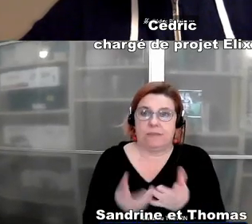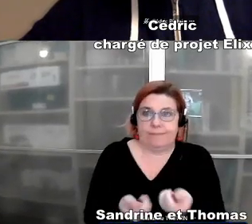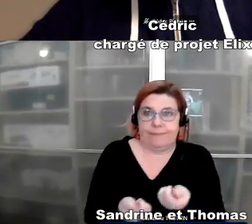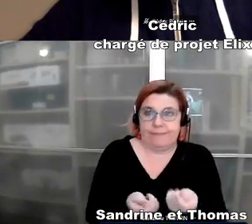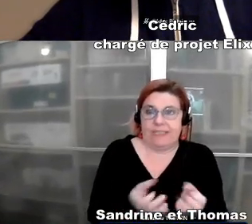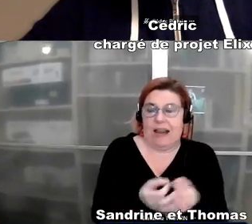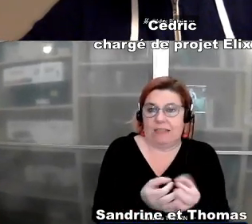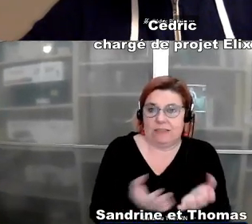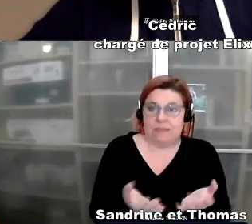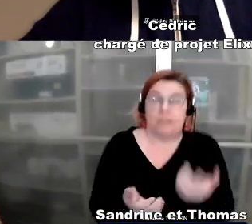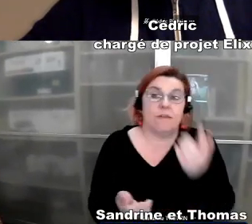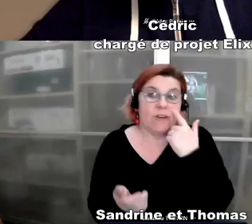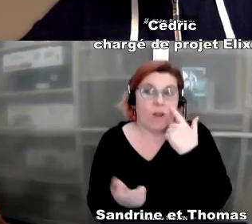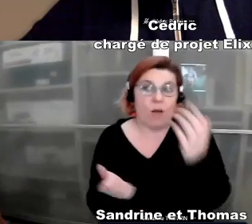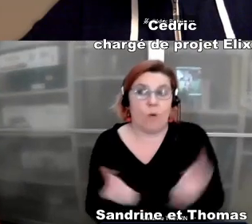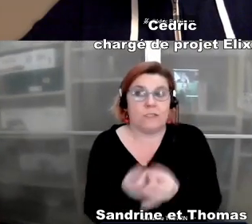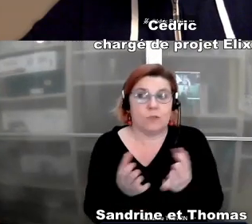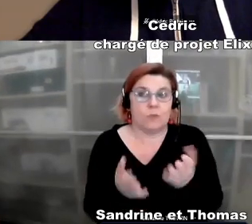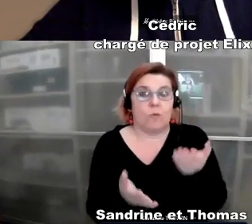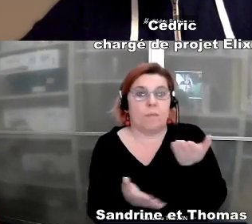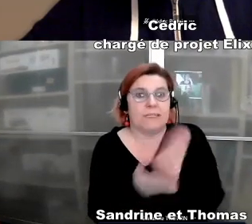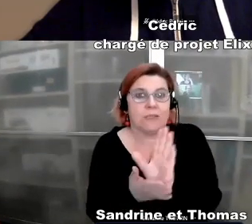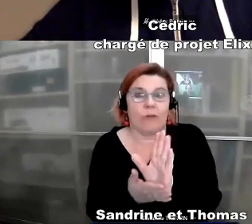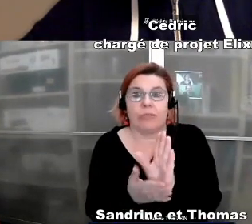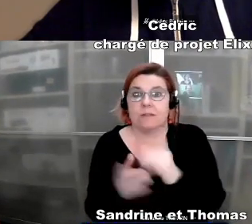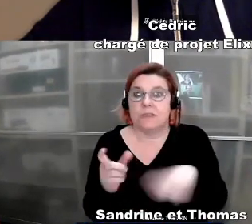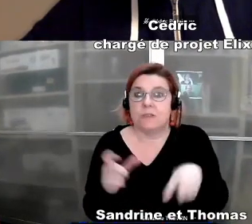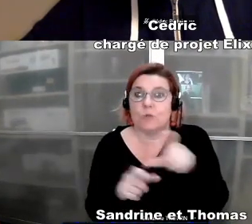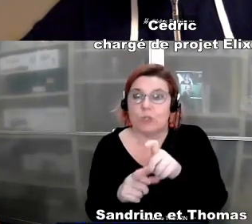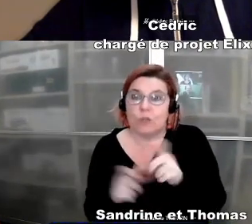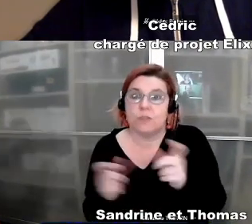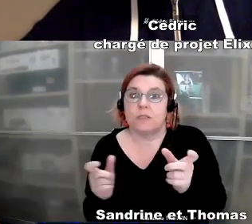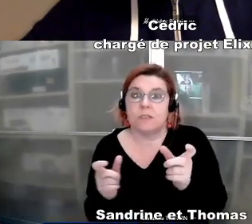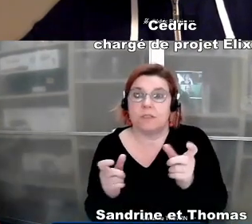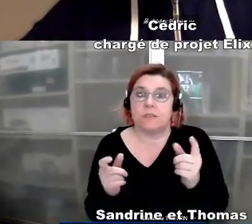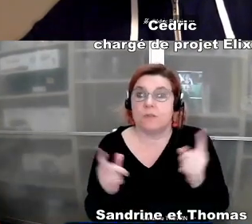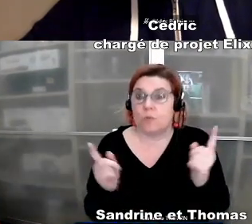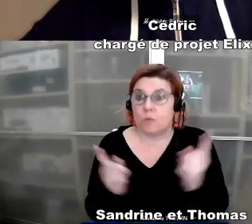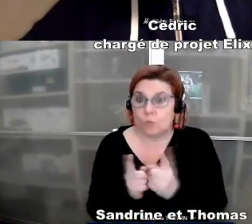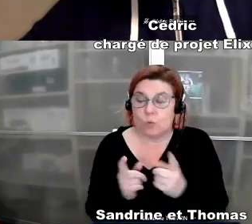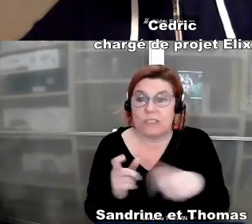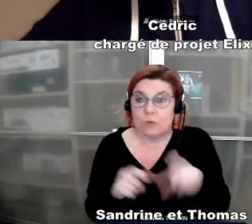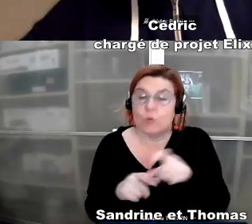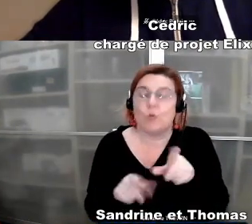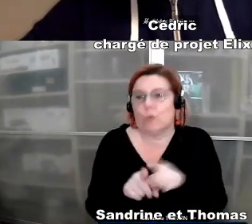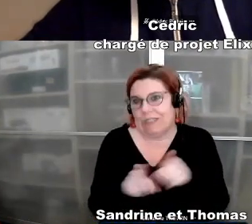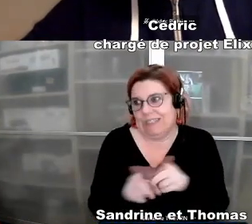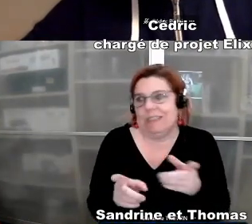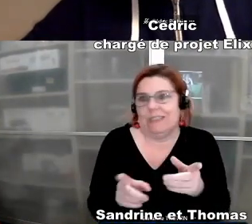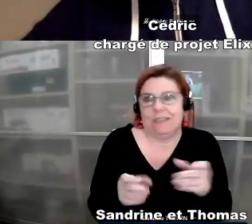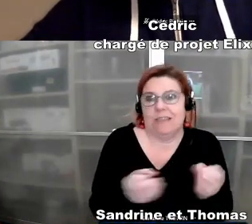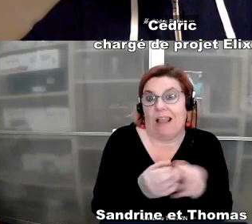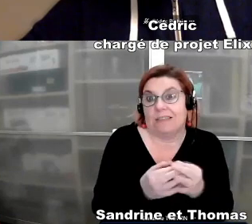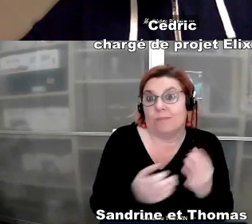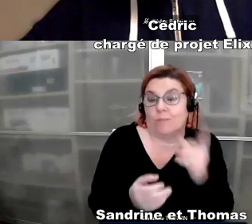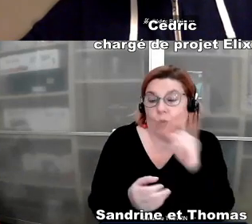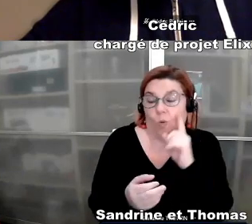avoir l'occasion de vous présenter Signes de Sens brièvement et puis aussi Helix parce que en fait, Signes de Sens et